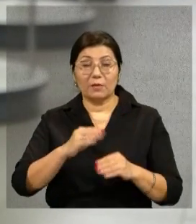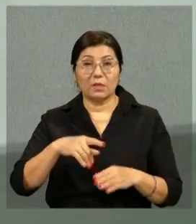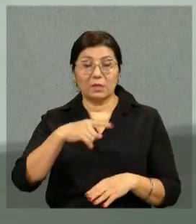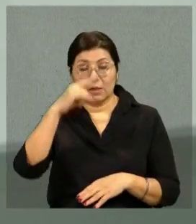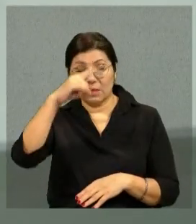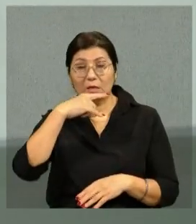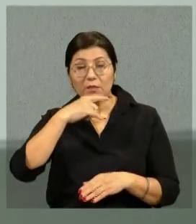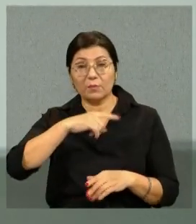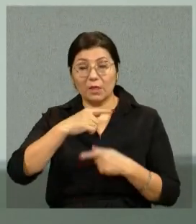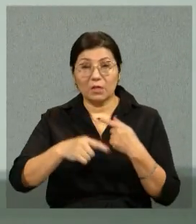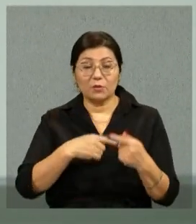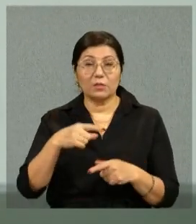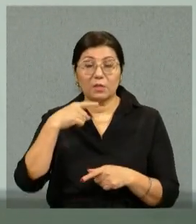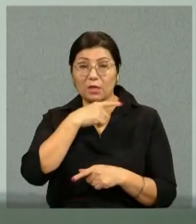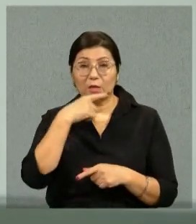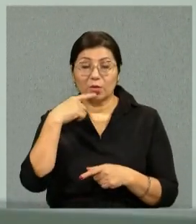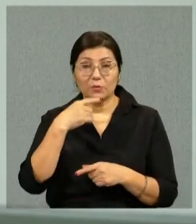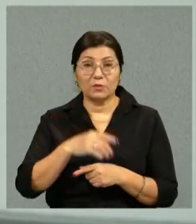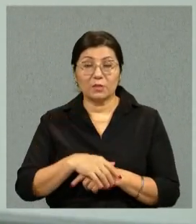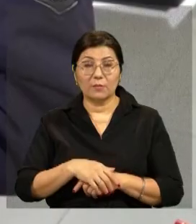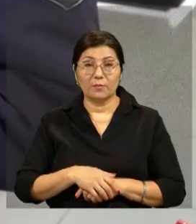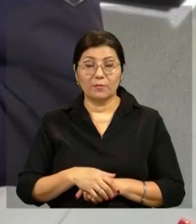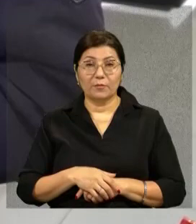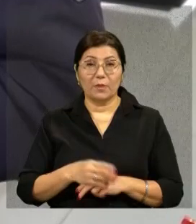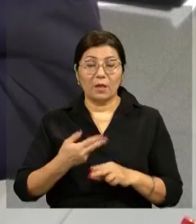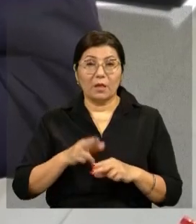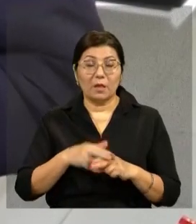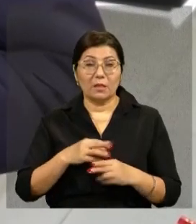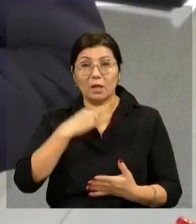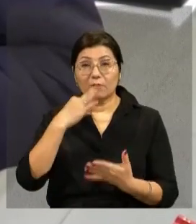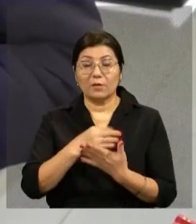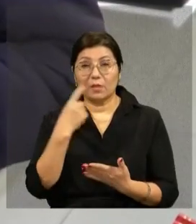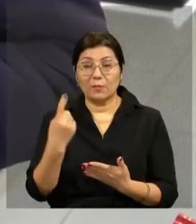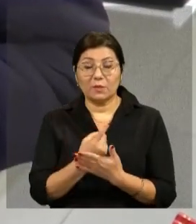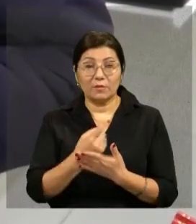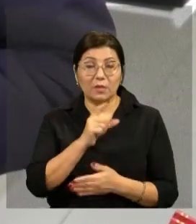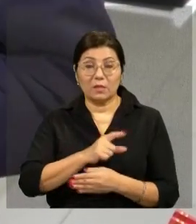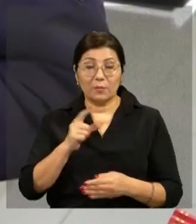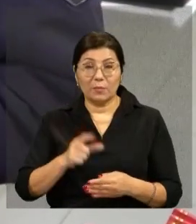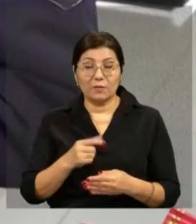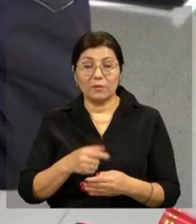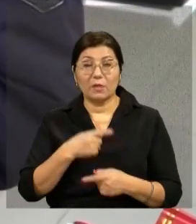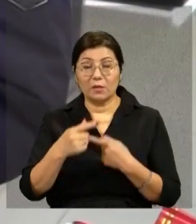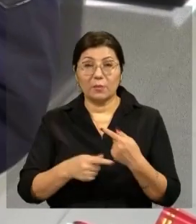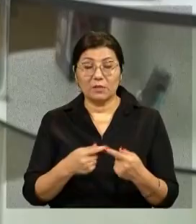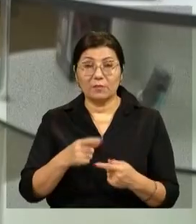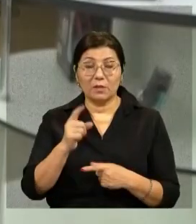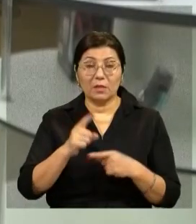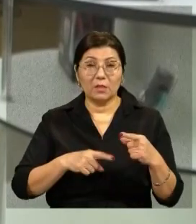русском. Качественный и грамотный текст рекламы на казахском языке – ответственность в первую очередь перед народом и потом перед